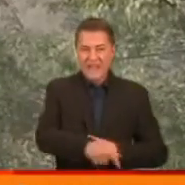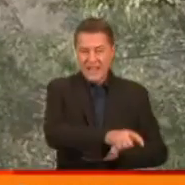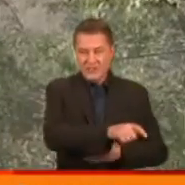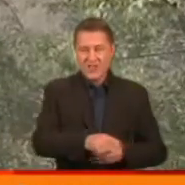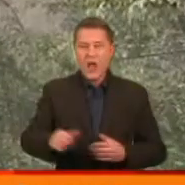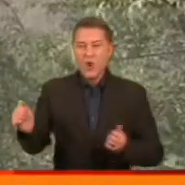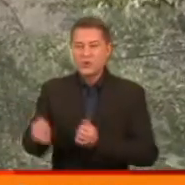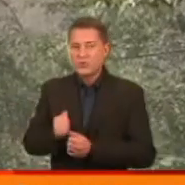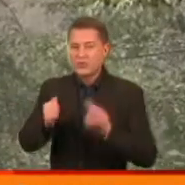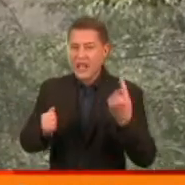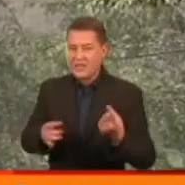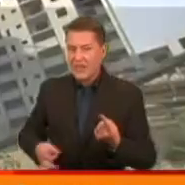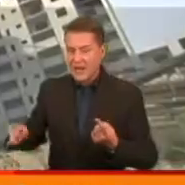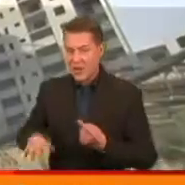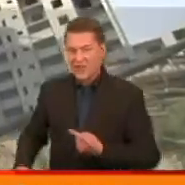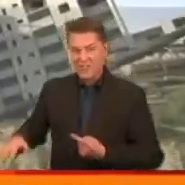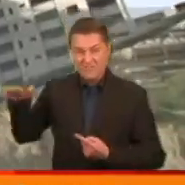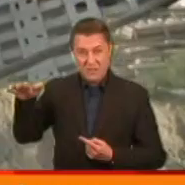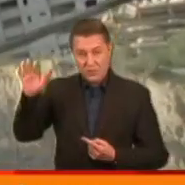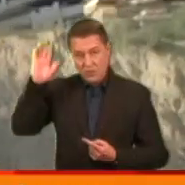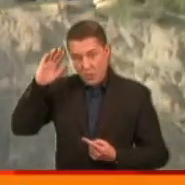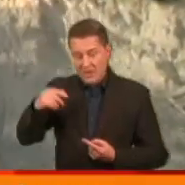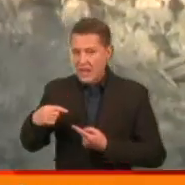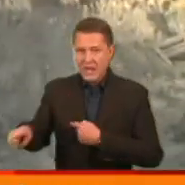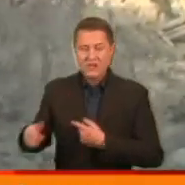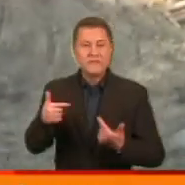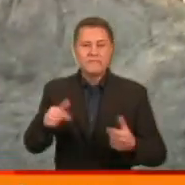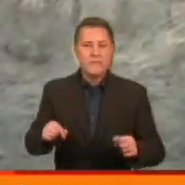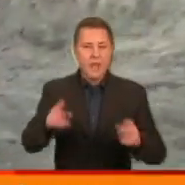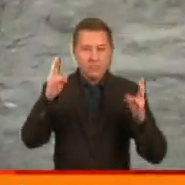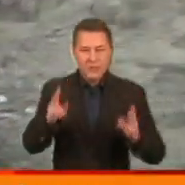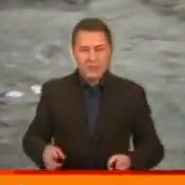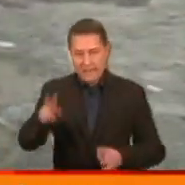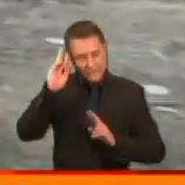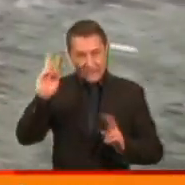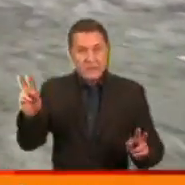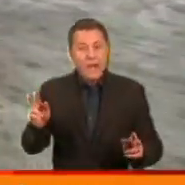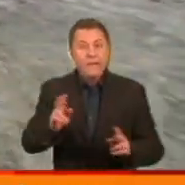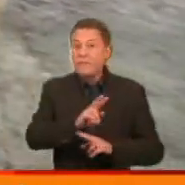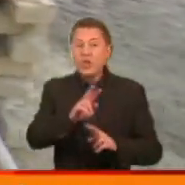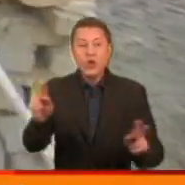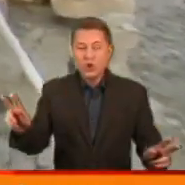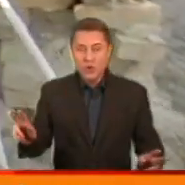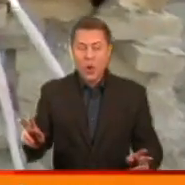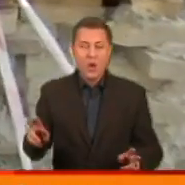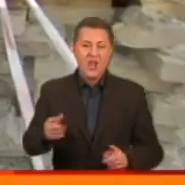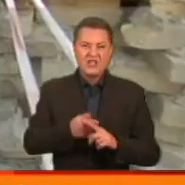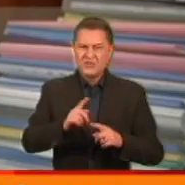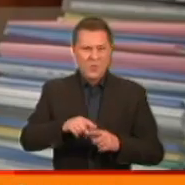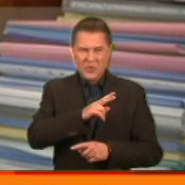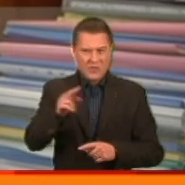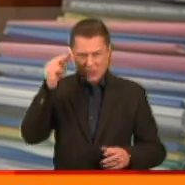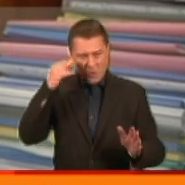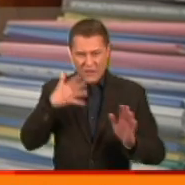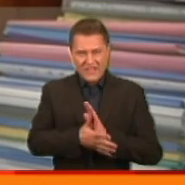районів Києва і підтоплення інших. Де конкретно біда вилізе, напевно, не знає ніхто, бо комплексно цього ніхто і не досліджує.